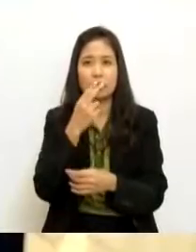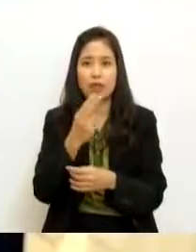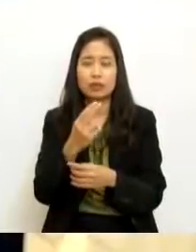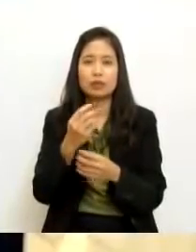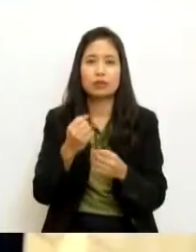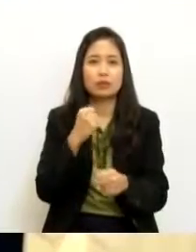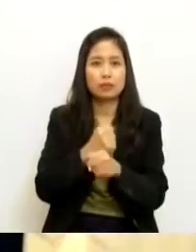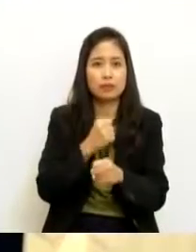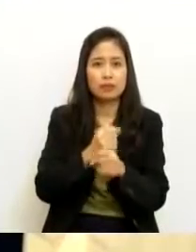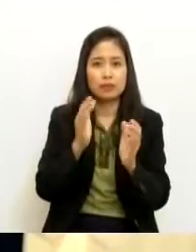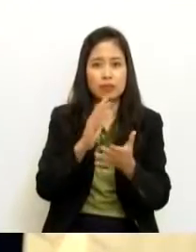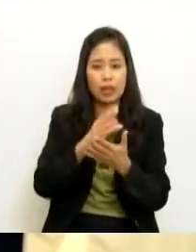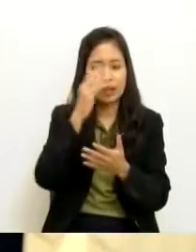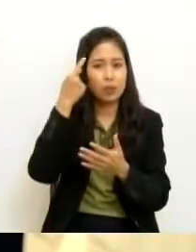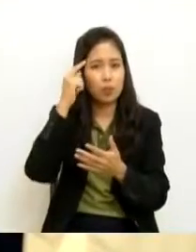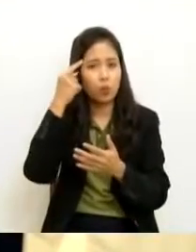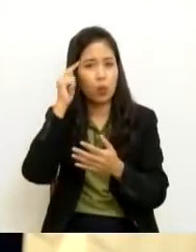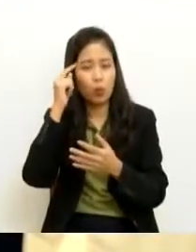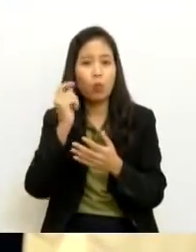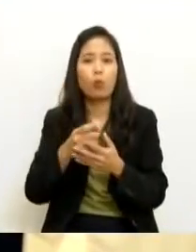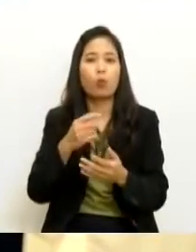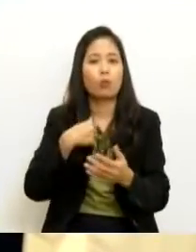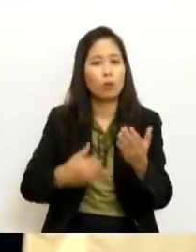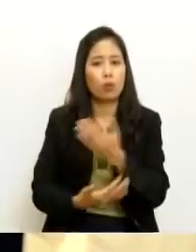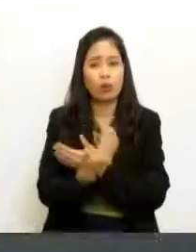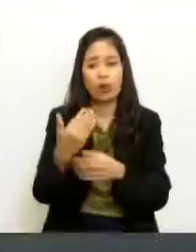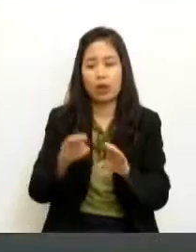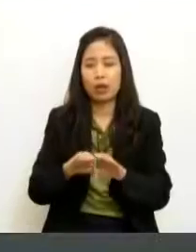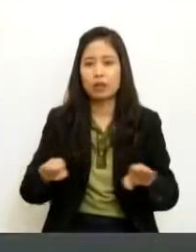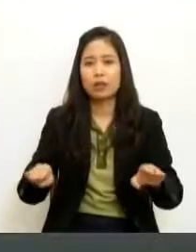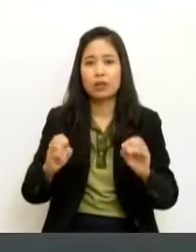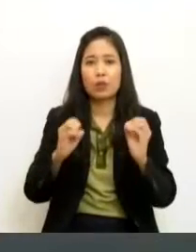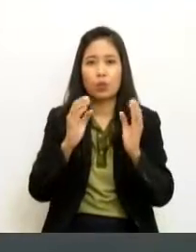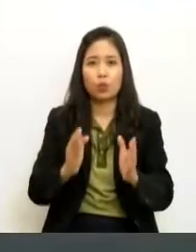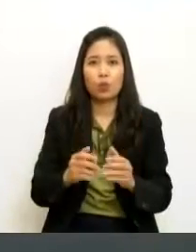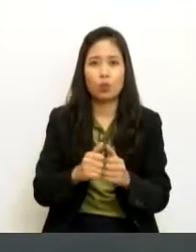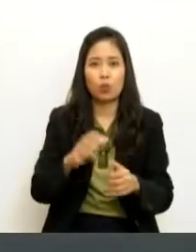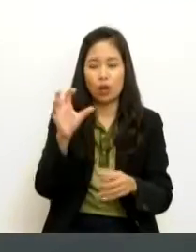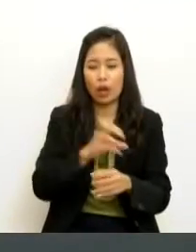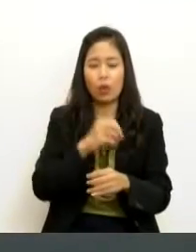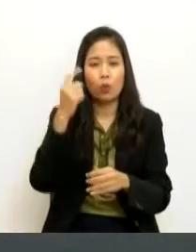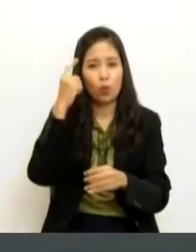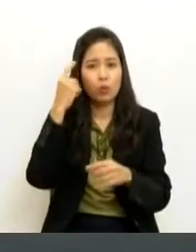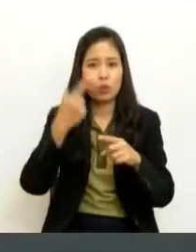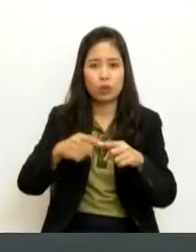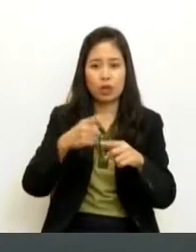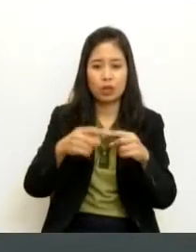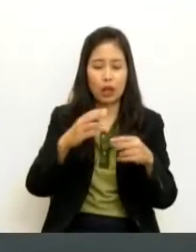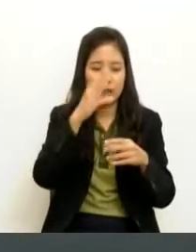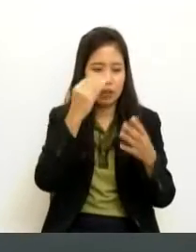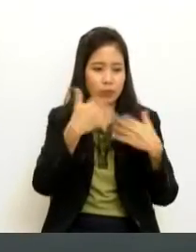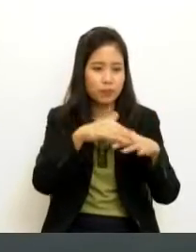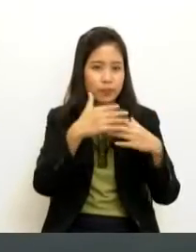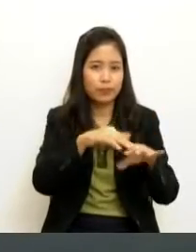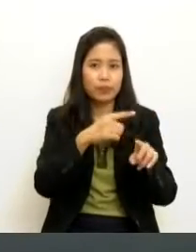นิดที่เด็กไม่เคยรู้เลยนะคะเป็นโอกาสของเด็กแล้วก็ส่วนตัวแล้วก็จะนำความรู้ที่ได้เรียนรู้ร่วมกับเด็กๆเนี่ย